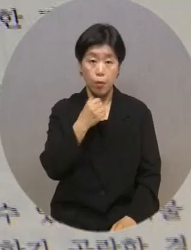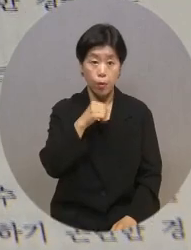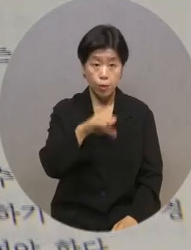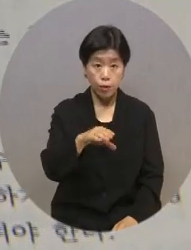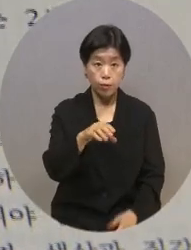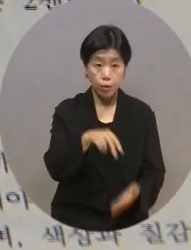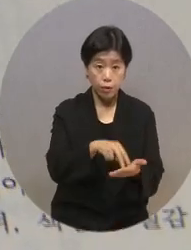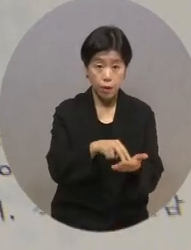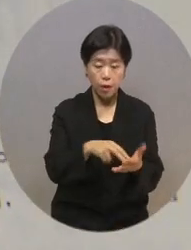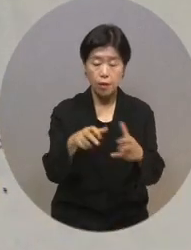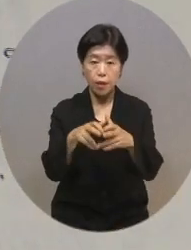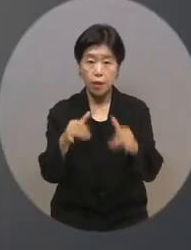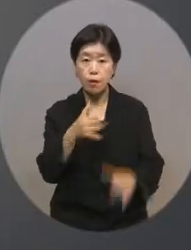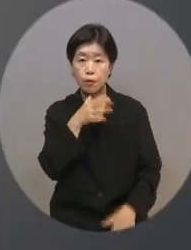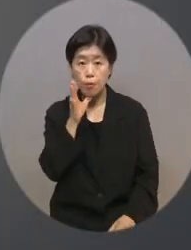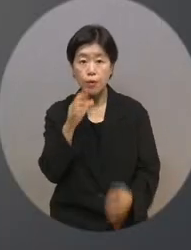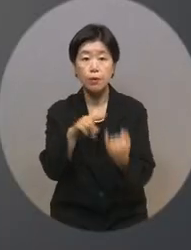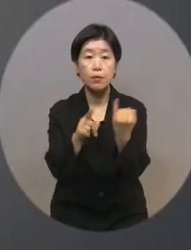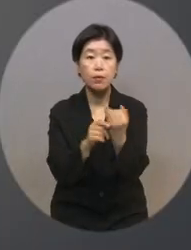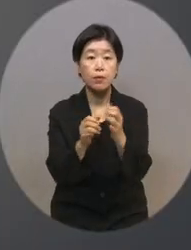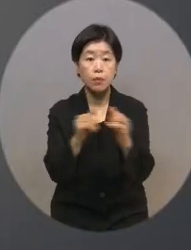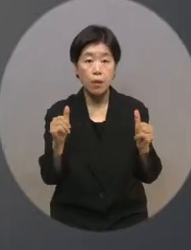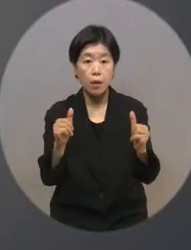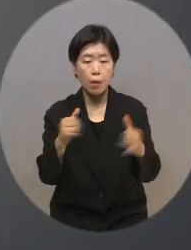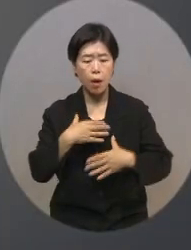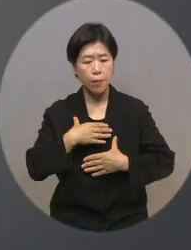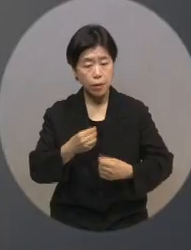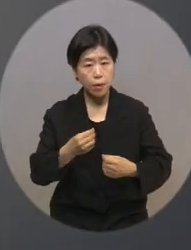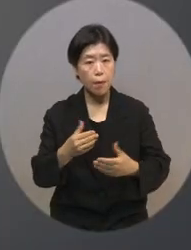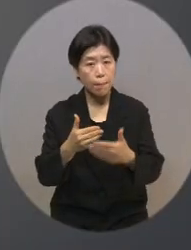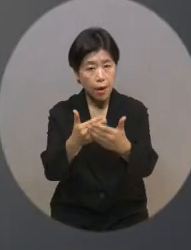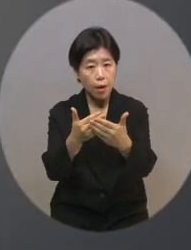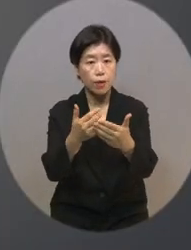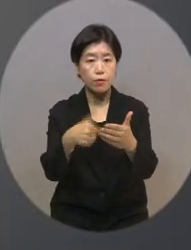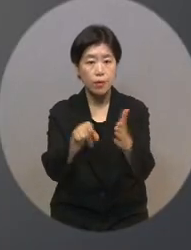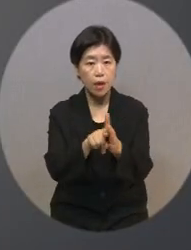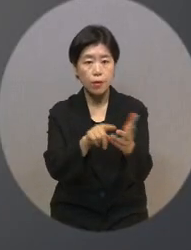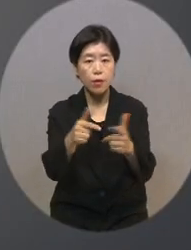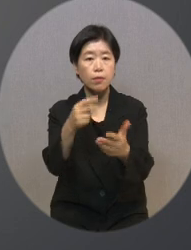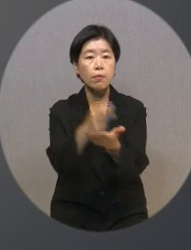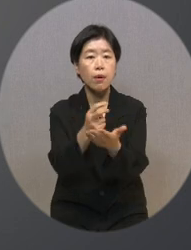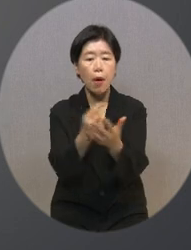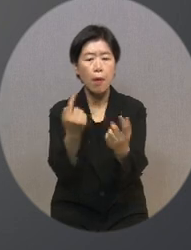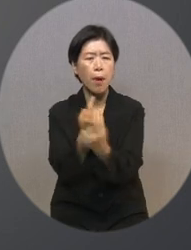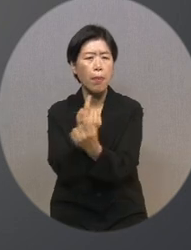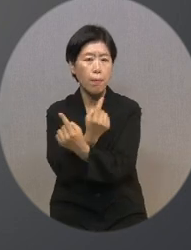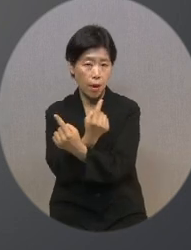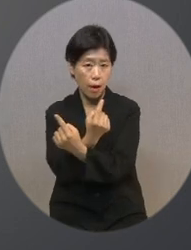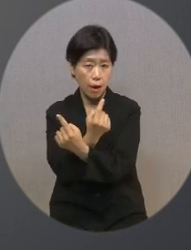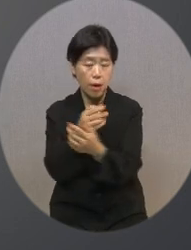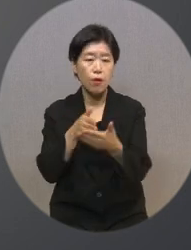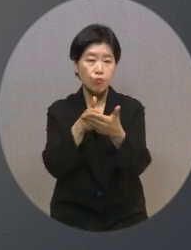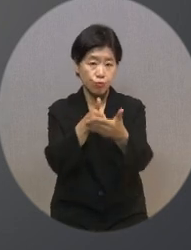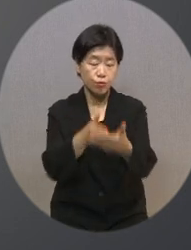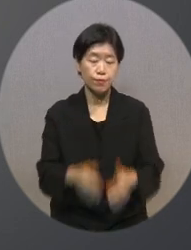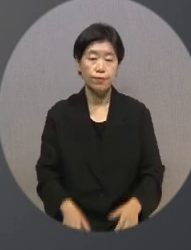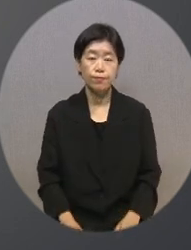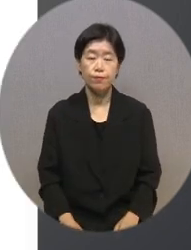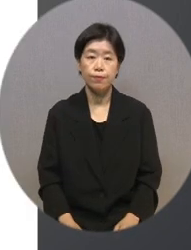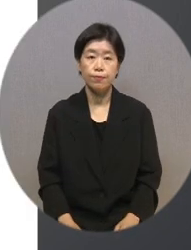보건복지부는 장애인, 노인, 임산부 등의 편의증진 보장에 관한 법률 시행령 일부 개정안을 입법 예고한 바